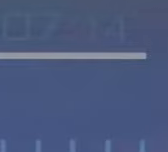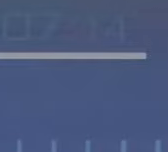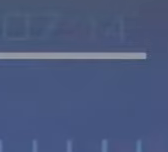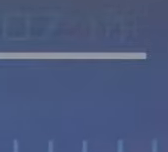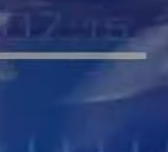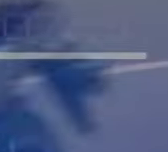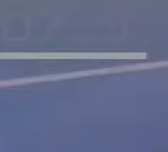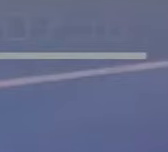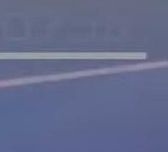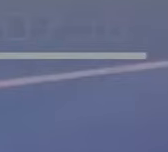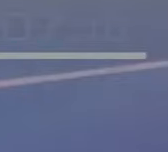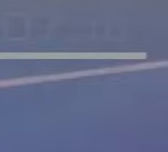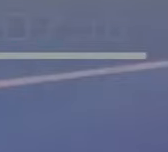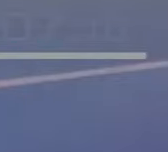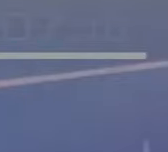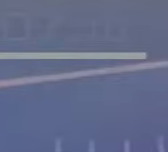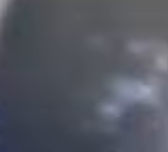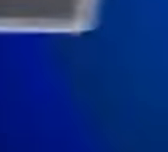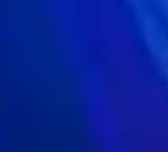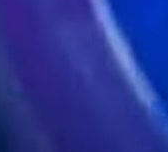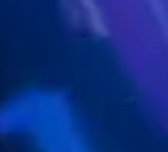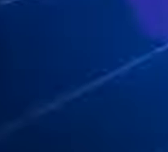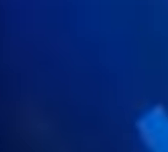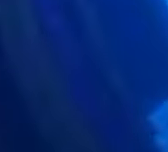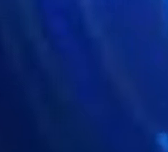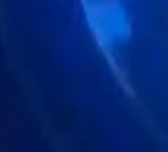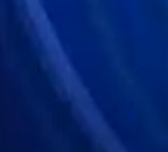traffic sa kalsada.